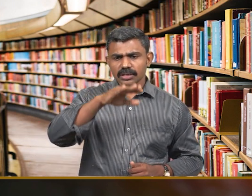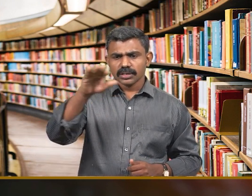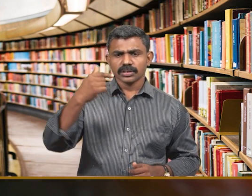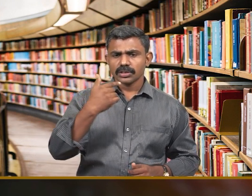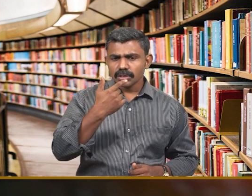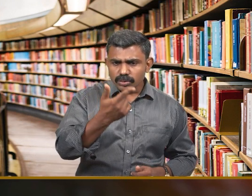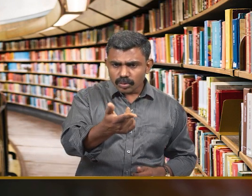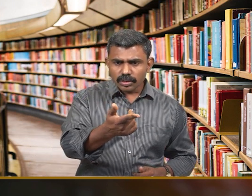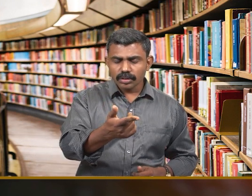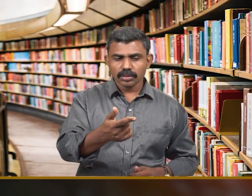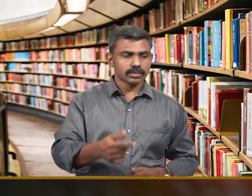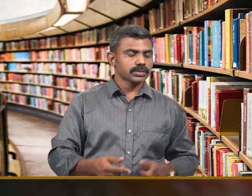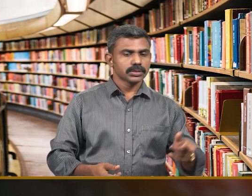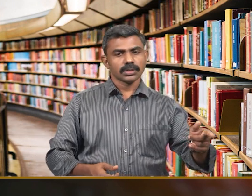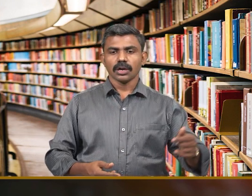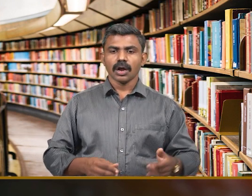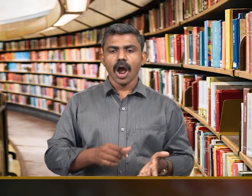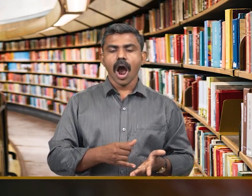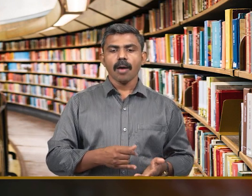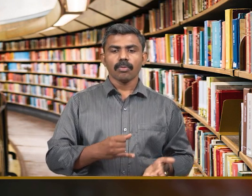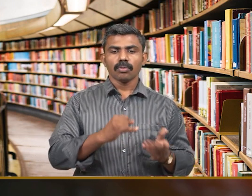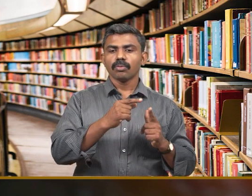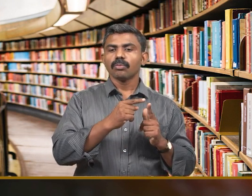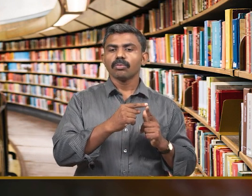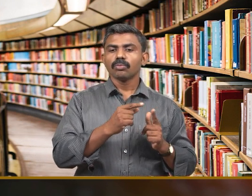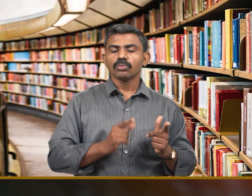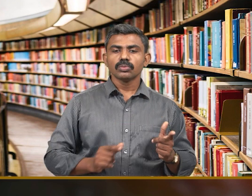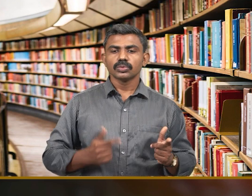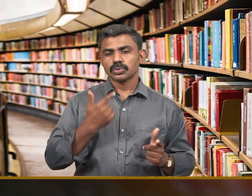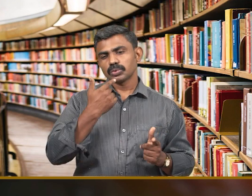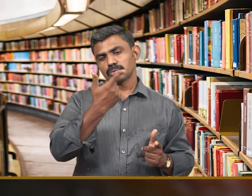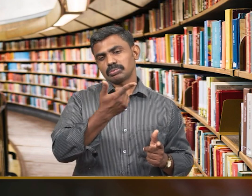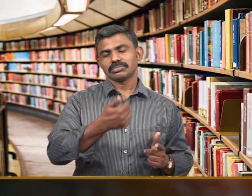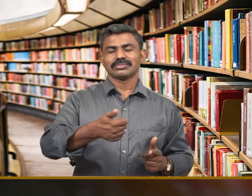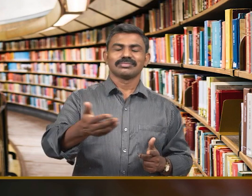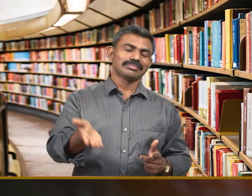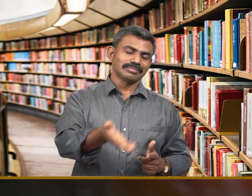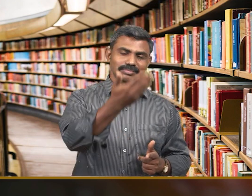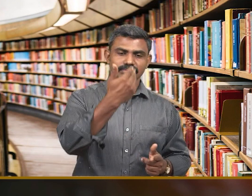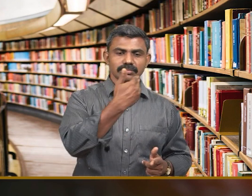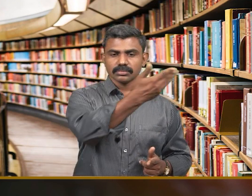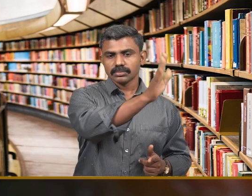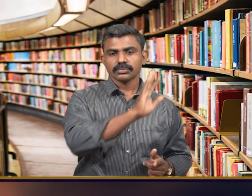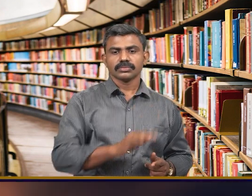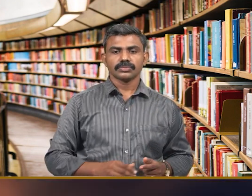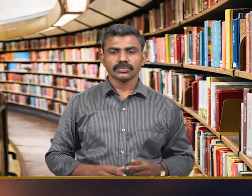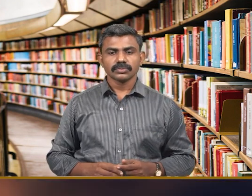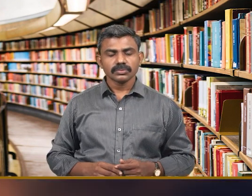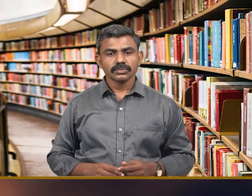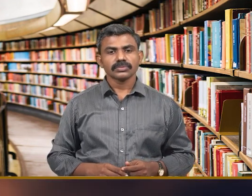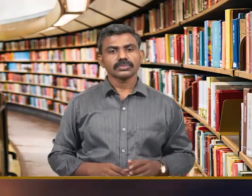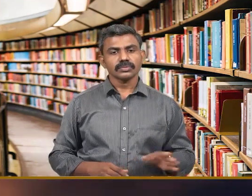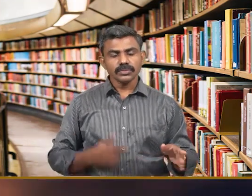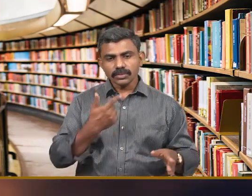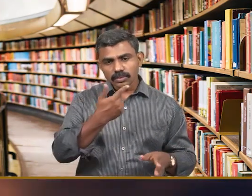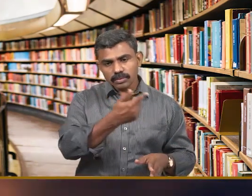அவங்க திருச்சபை முசோலினியோட என்ன பண்ணாலும் அவங்க வாயை திறக்கல, சரி ஏதோ வேணாலும் நீ பண்ணிக்கப்பா. சரி ஆனால் அவர் வந்து போயிட்டு அவங்கள்ட்ட ஒரு